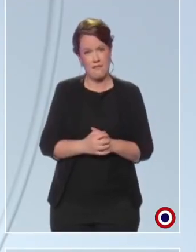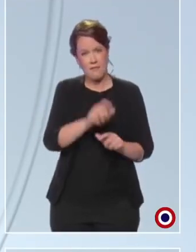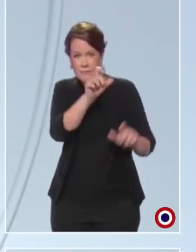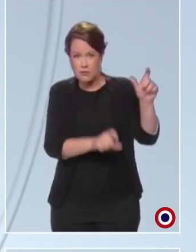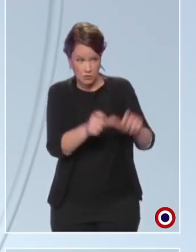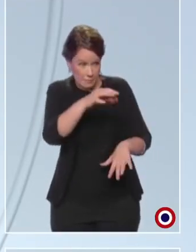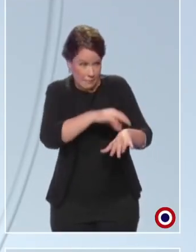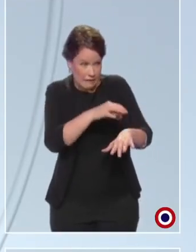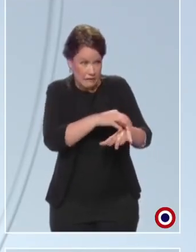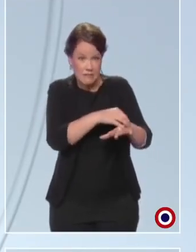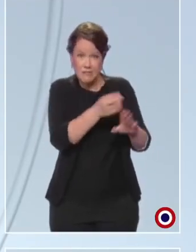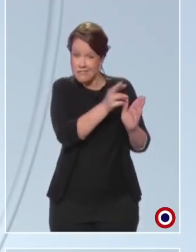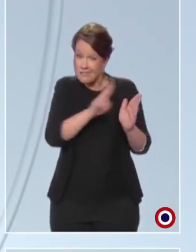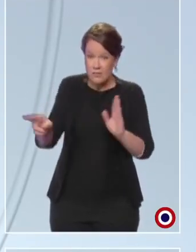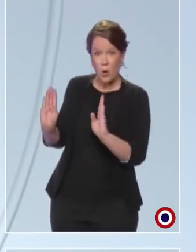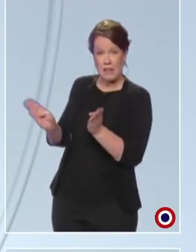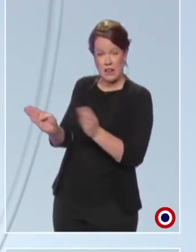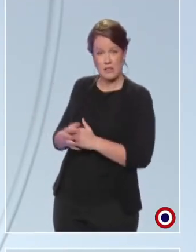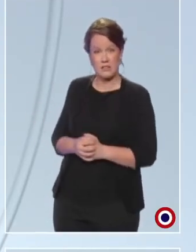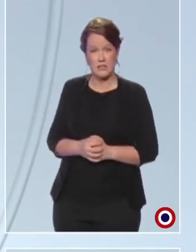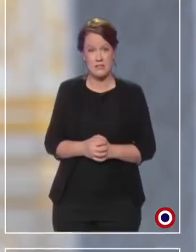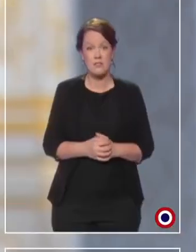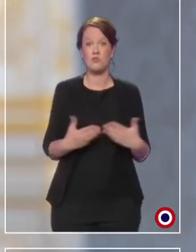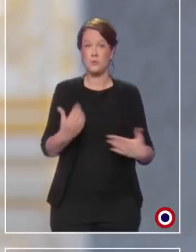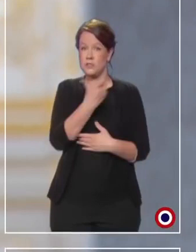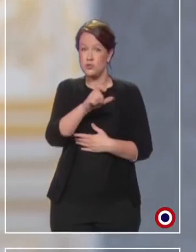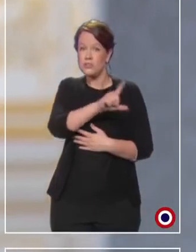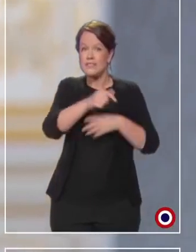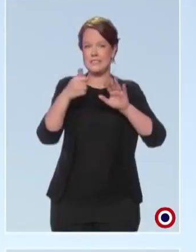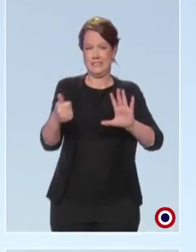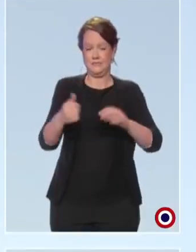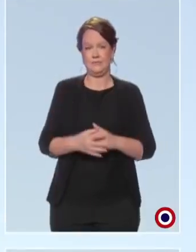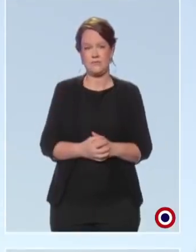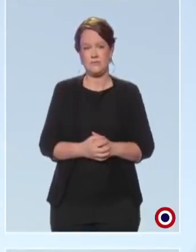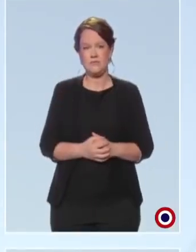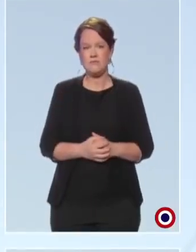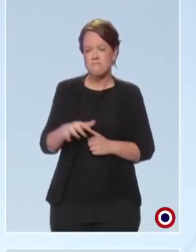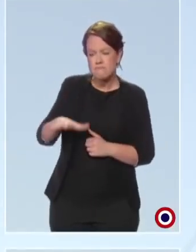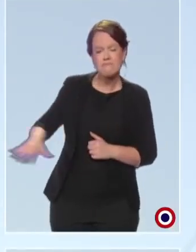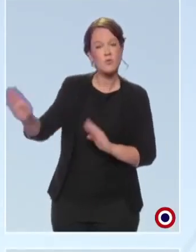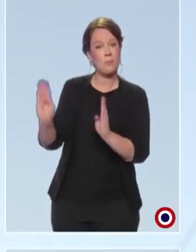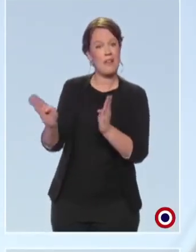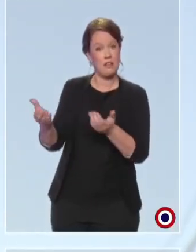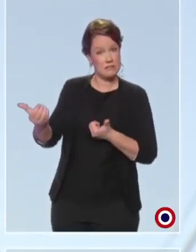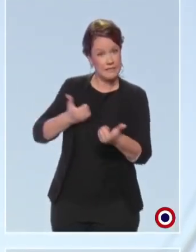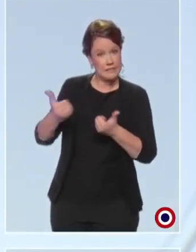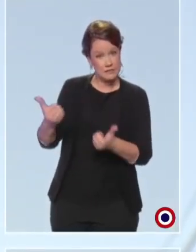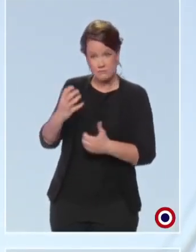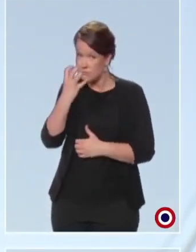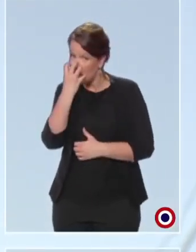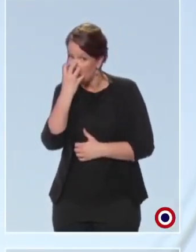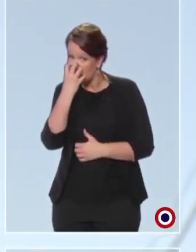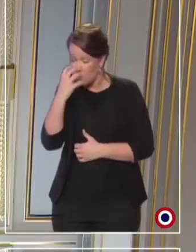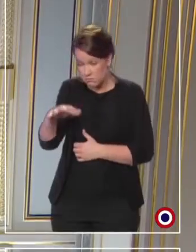réanimation aujourd'hui 226 et nous avons 30 2 % de nos services de réanimation qui sont occupées